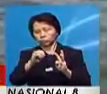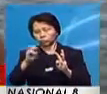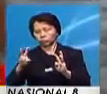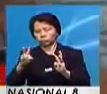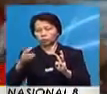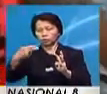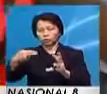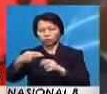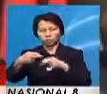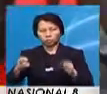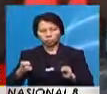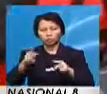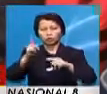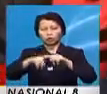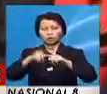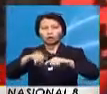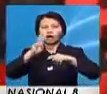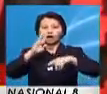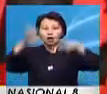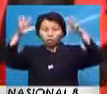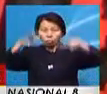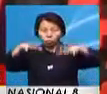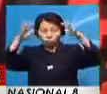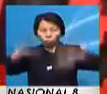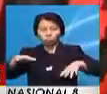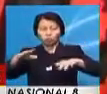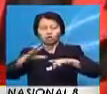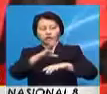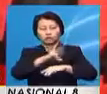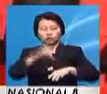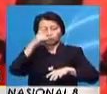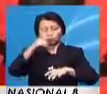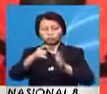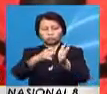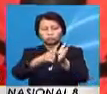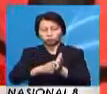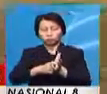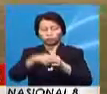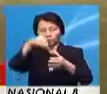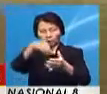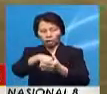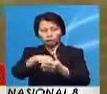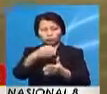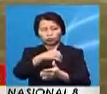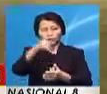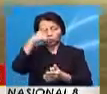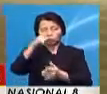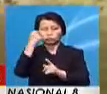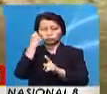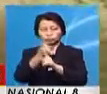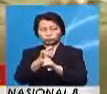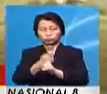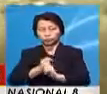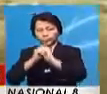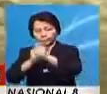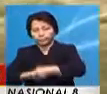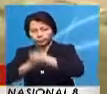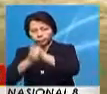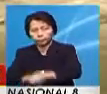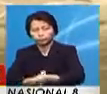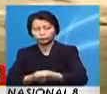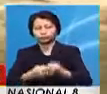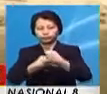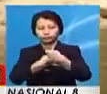sepenuhnya kepada sumber air hujan. Namun ia bukan sahaja untuk keperluan domestik, malah untuk tujuan pertanian.